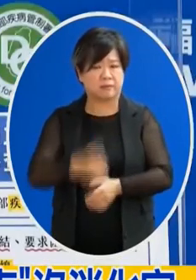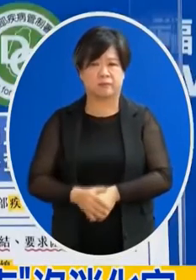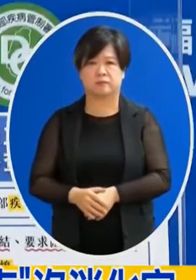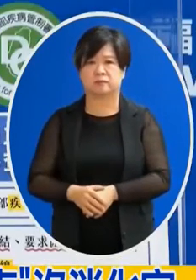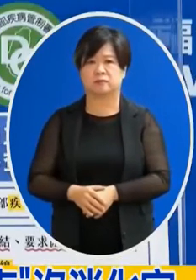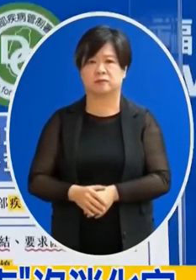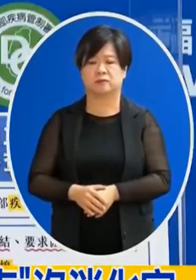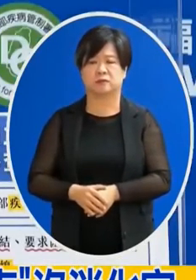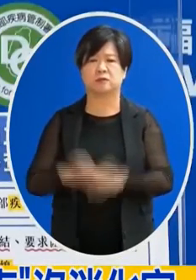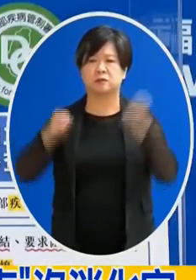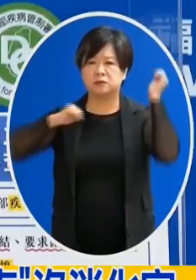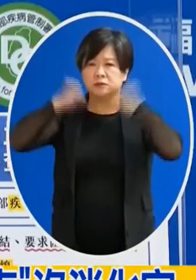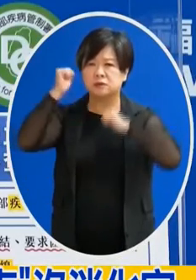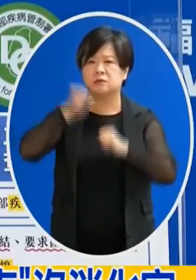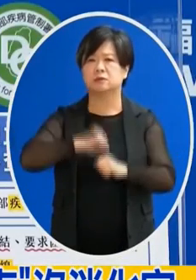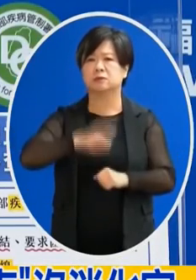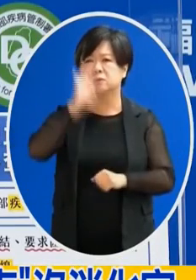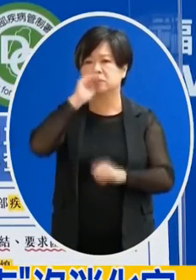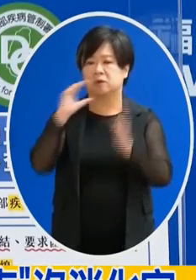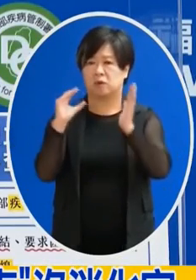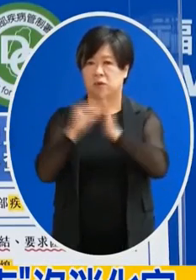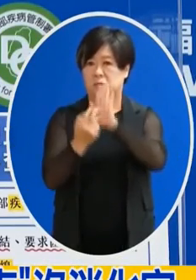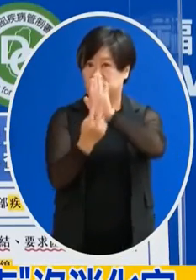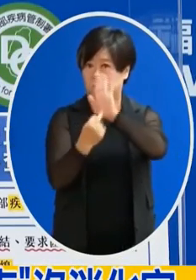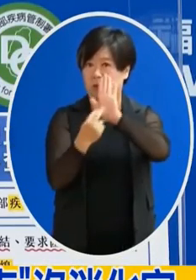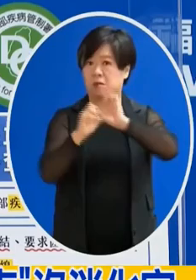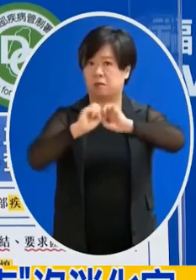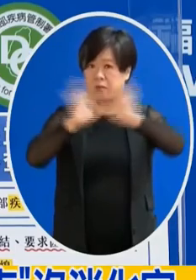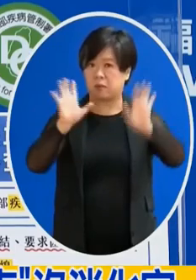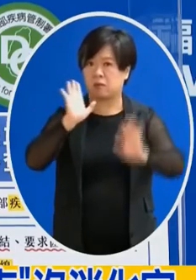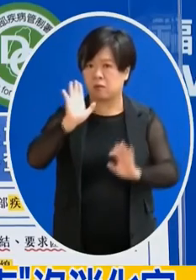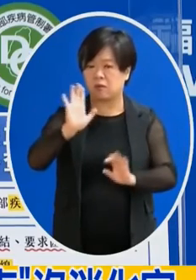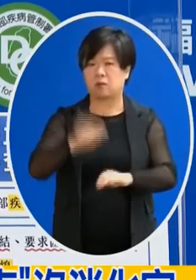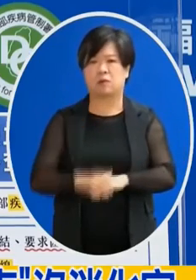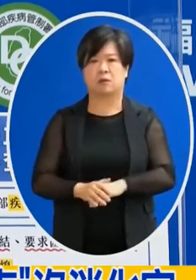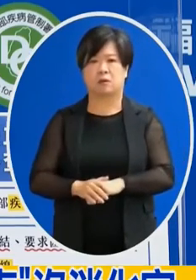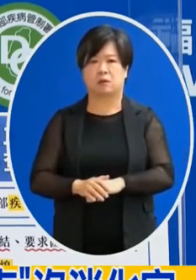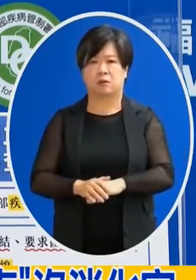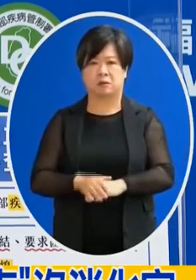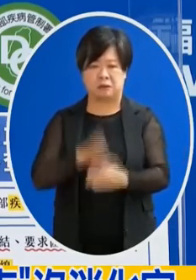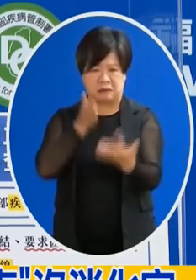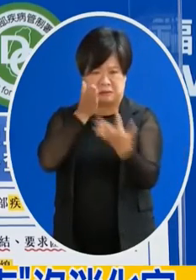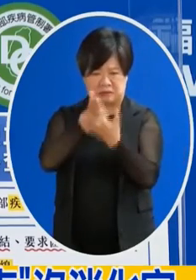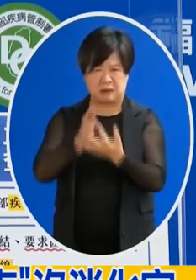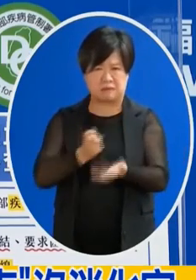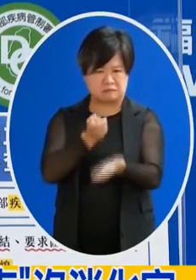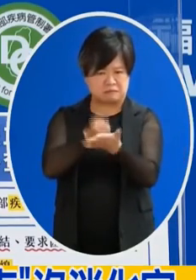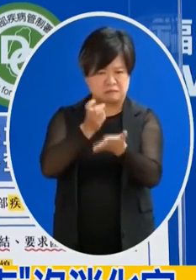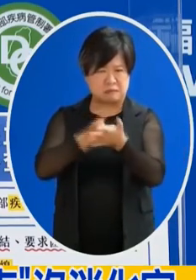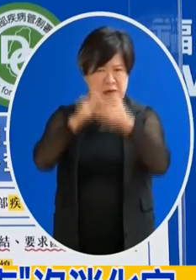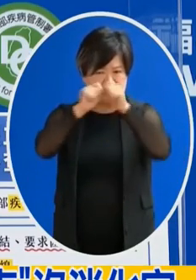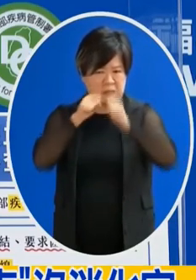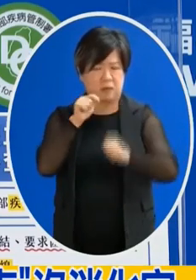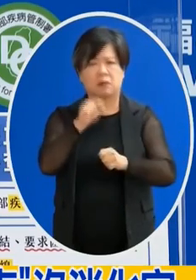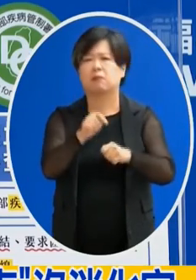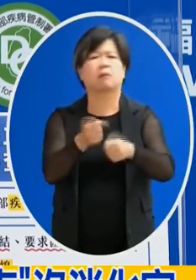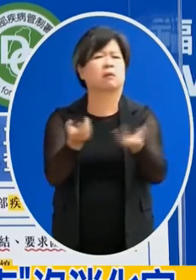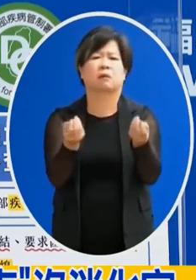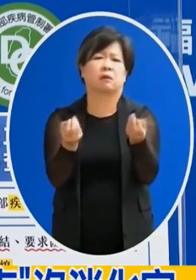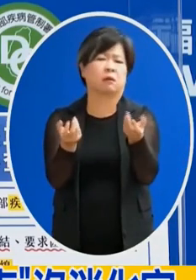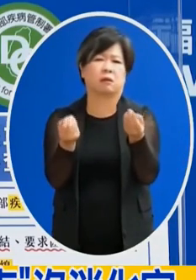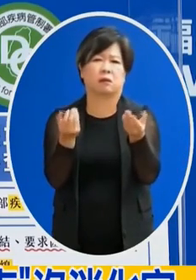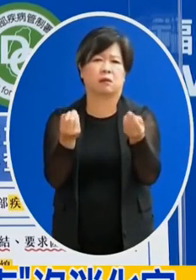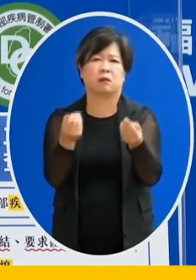早上调查局已经有正式对外做说明，他们绝对没有进行调查的这件事情，那调查局也特